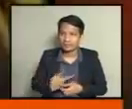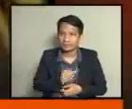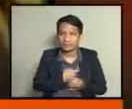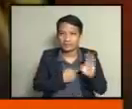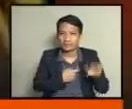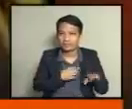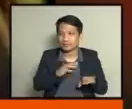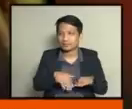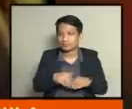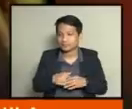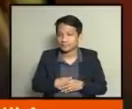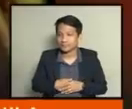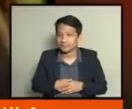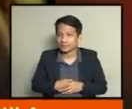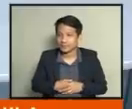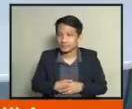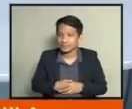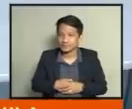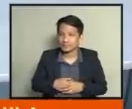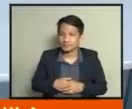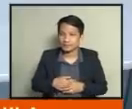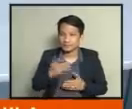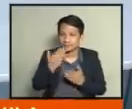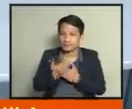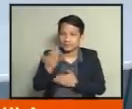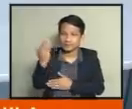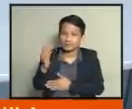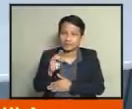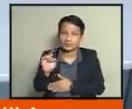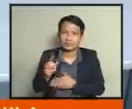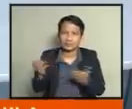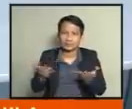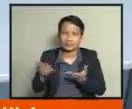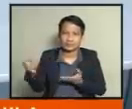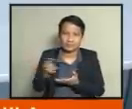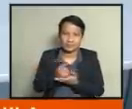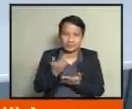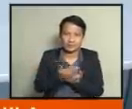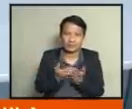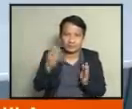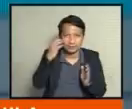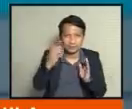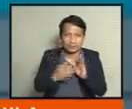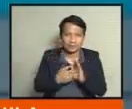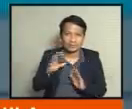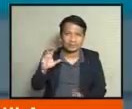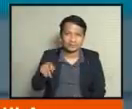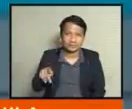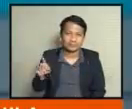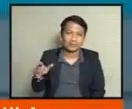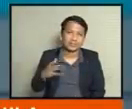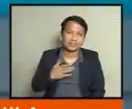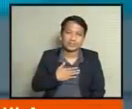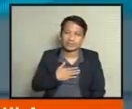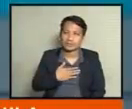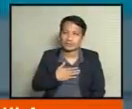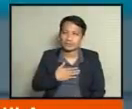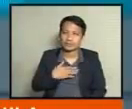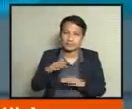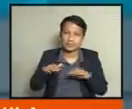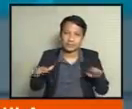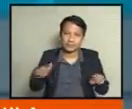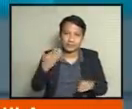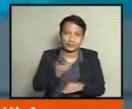Madam, magandang tanghali. Magandang tanghali, Idol. Saan niyo po nakuha itong mga litrato? Sa cellphone po ng mga anak ko